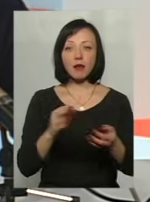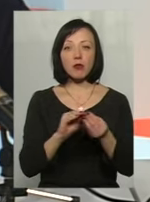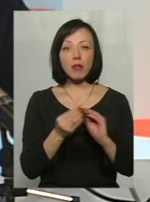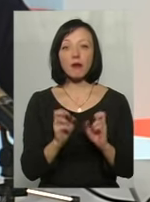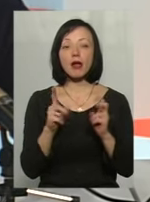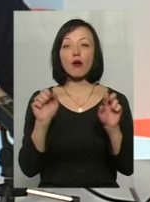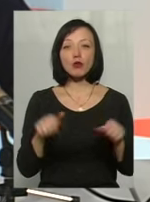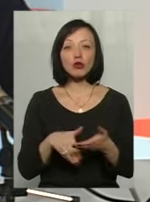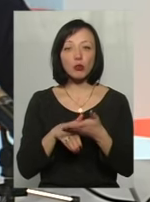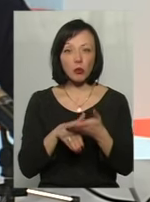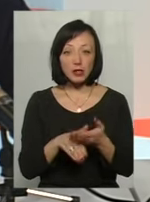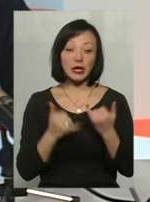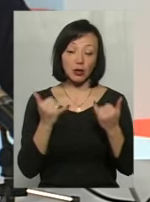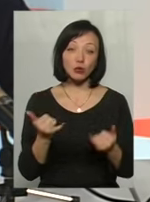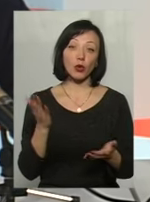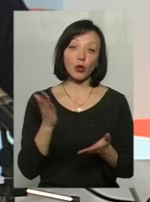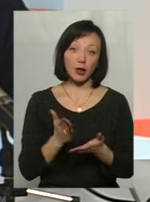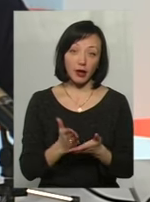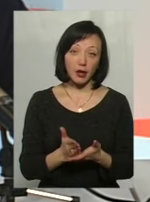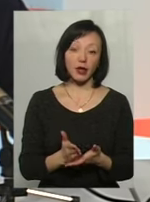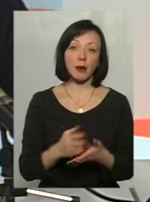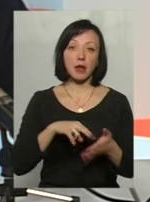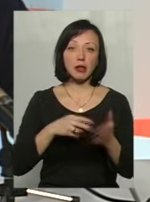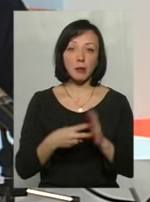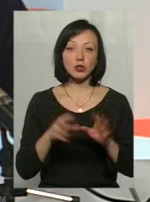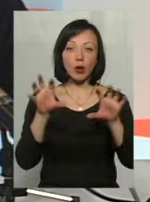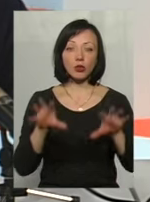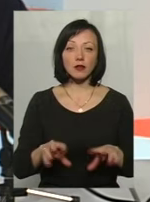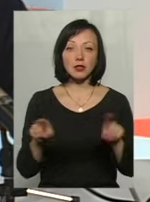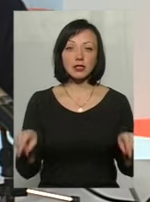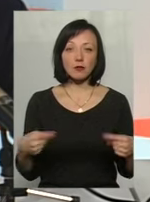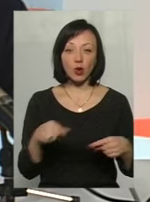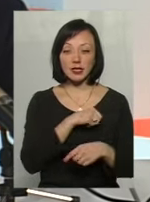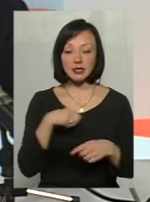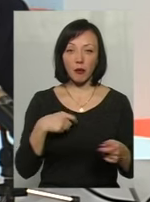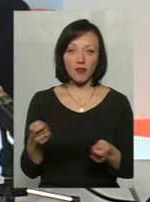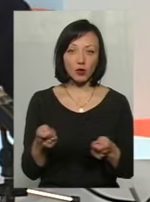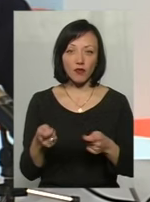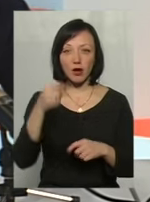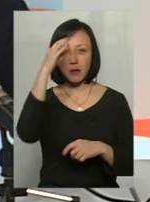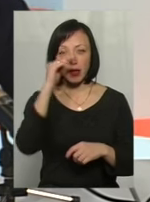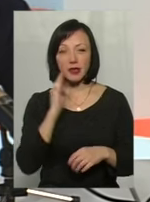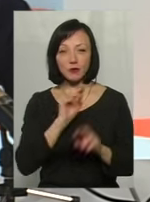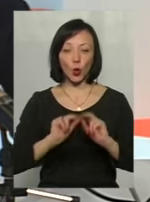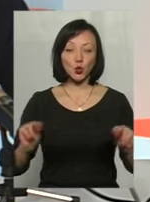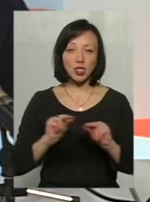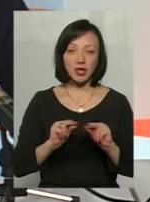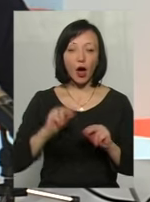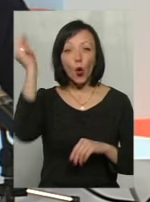як вони можуть допомогти. Для цього є передбачено законодавством створення самоврядування батьківського,